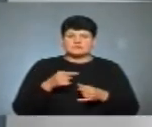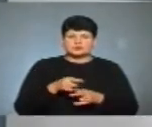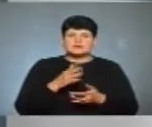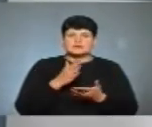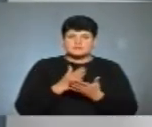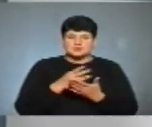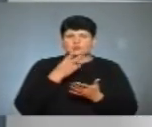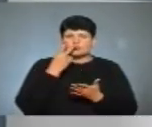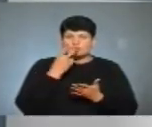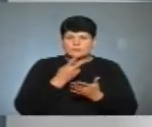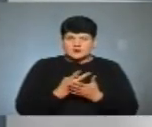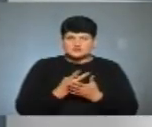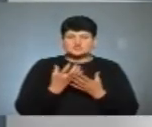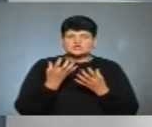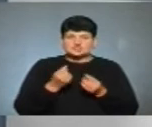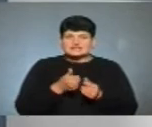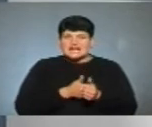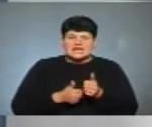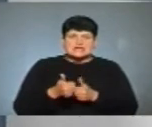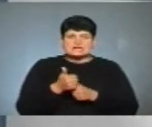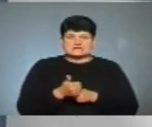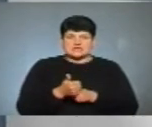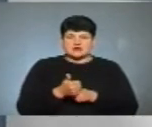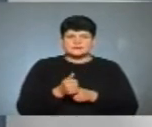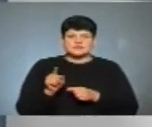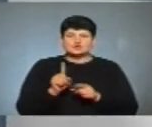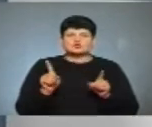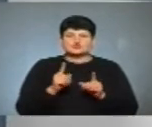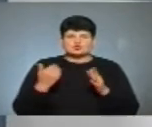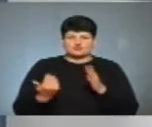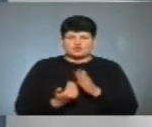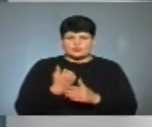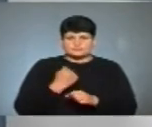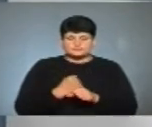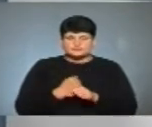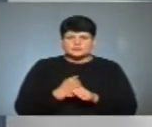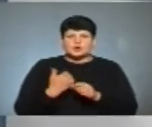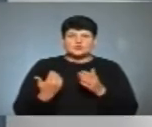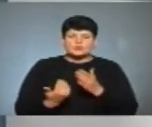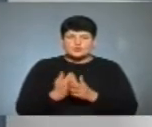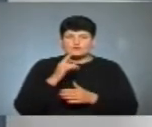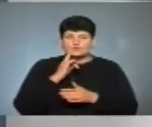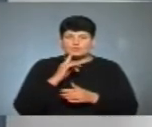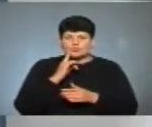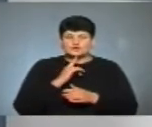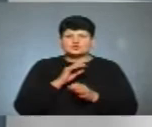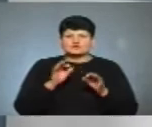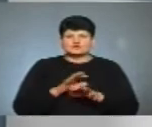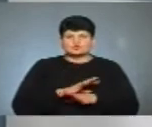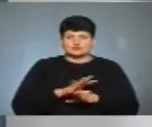і побачити ще й лідера, скажімо, і щось нове. Тобто нового поки що нічого не